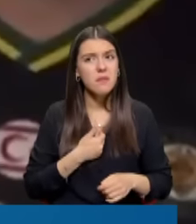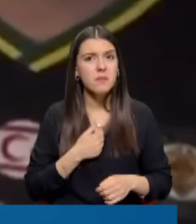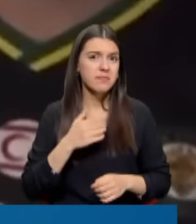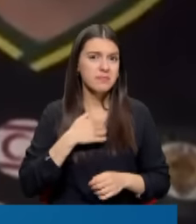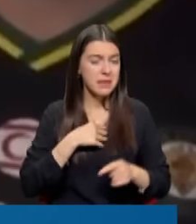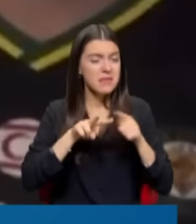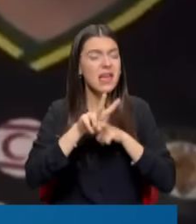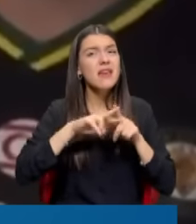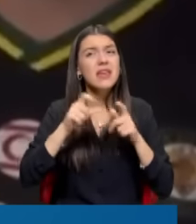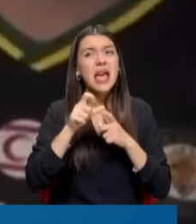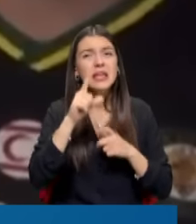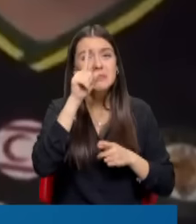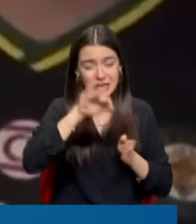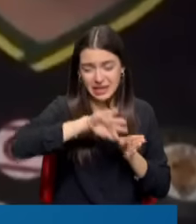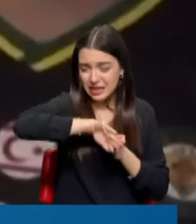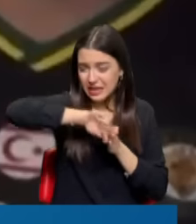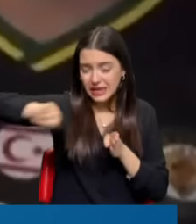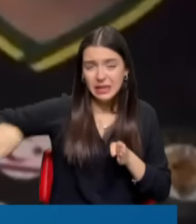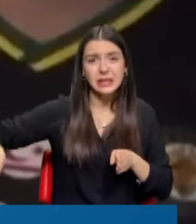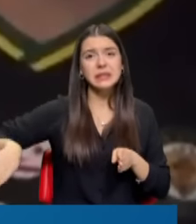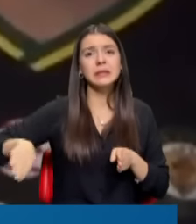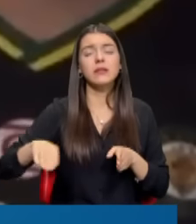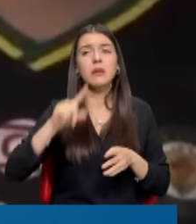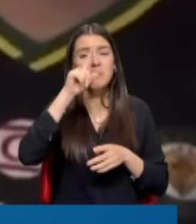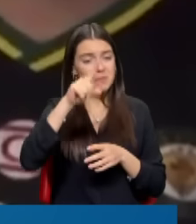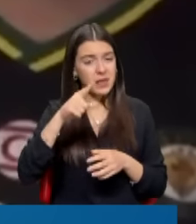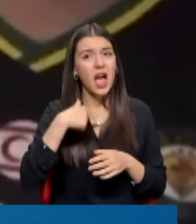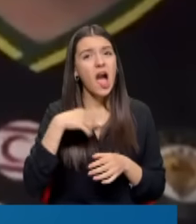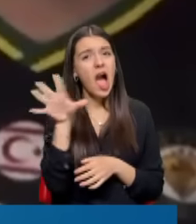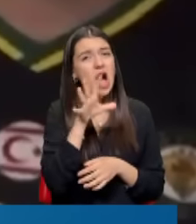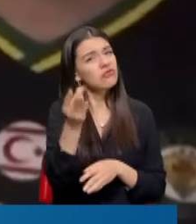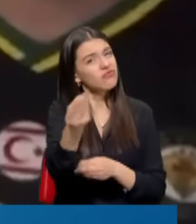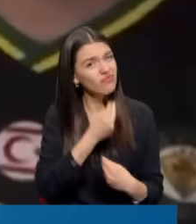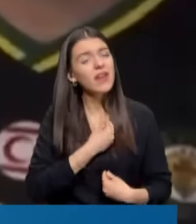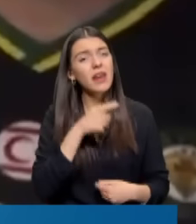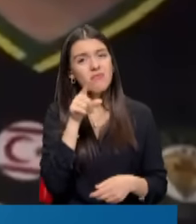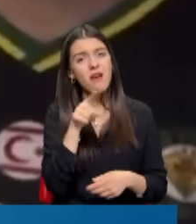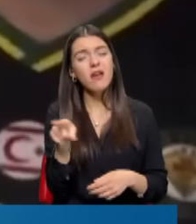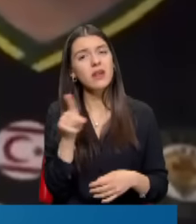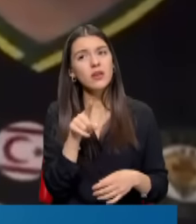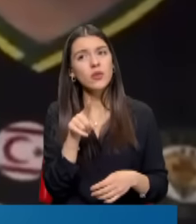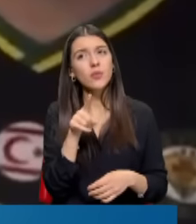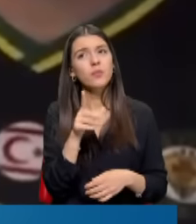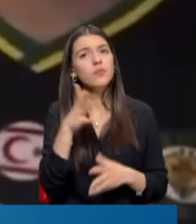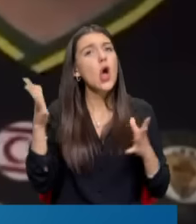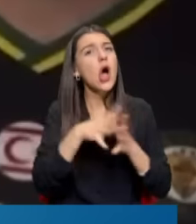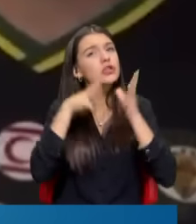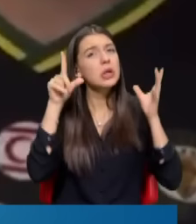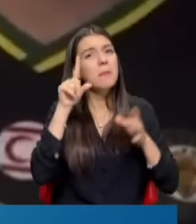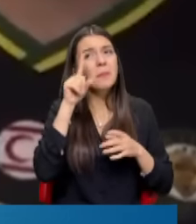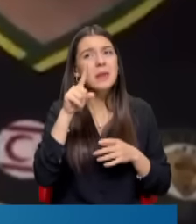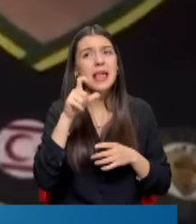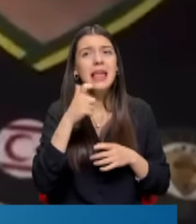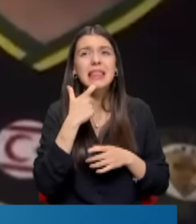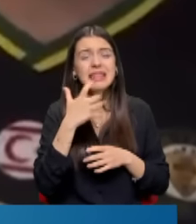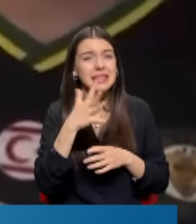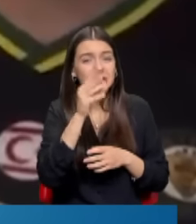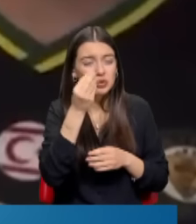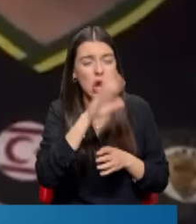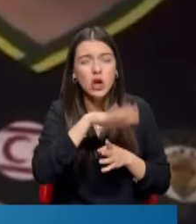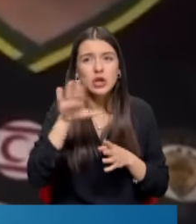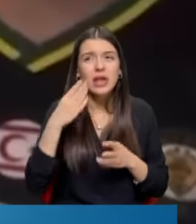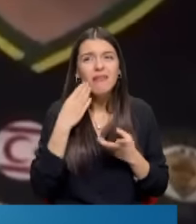yasımızı bir kenara koyarak bize bu acıyı yaşatanların ve koskoca bir nesli yok